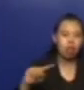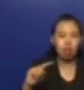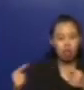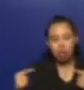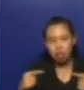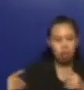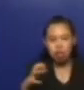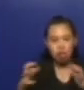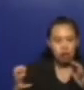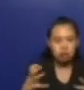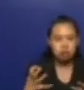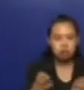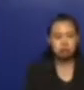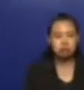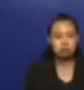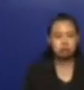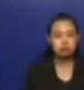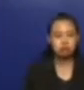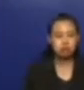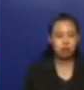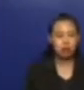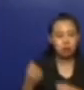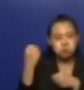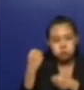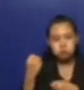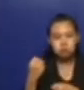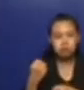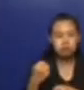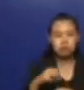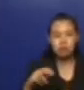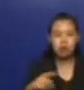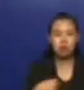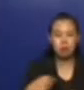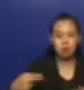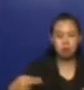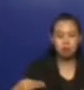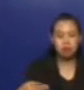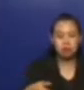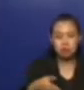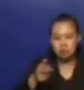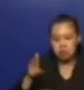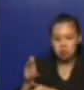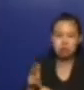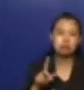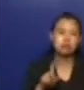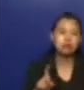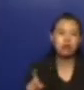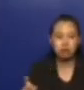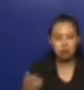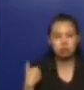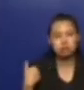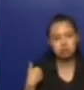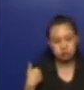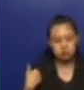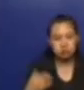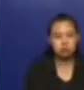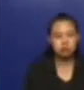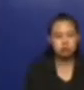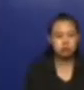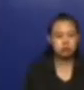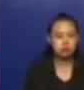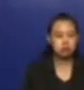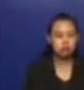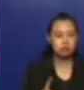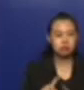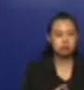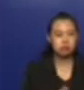แล้วบางทีบางม็อบก็ถึงกับขนาดประหัตประหารตายกันเยอะแยะพฤษภาธมินก็เท่าไหร่ละ